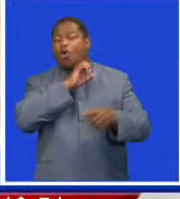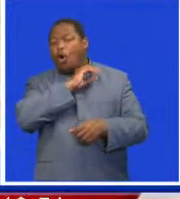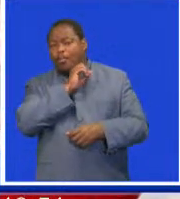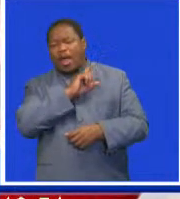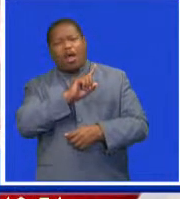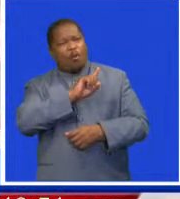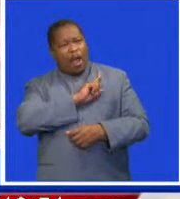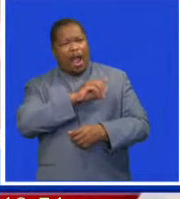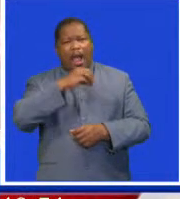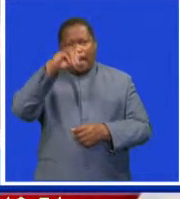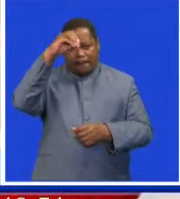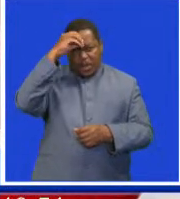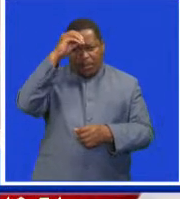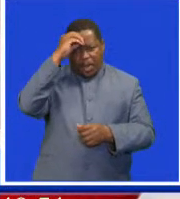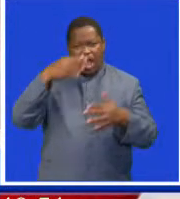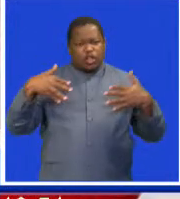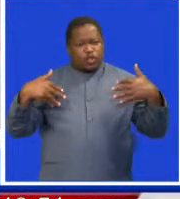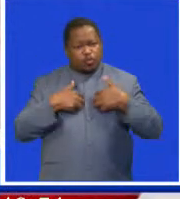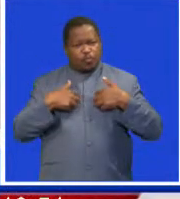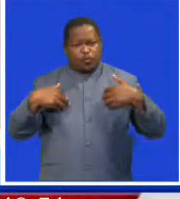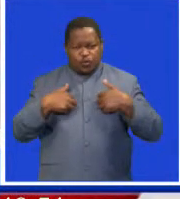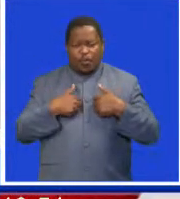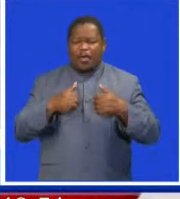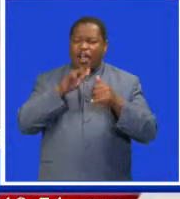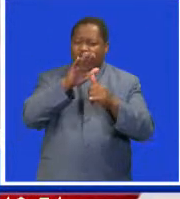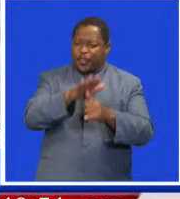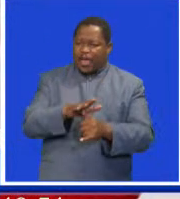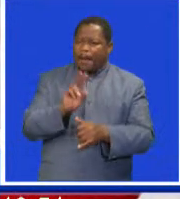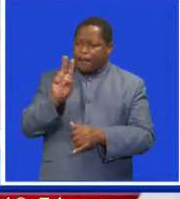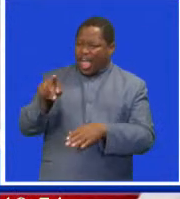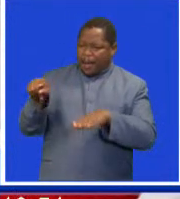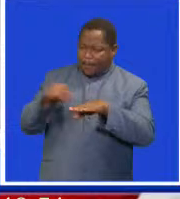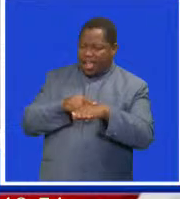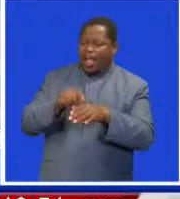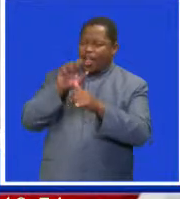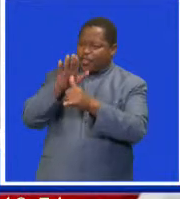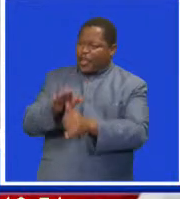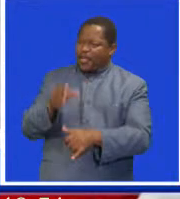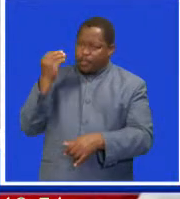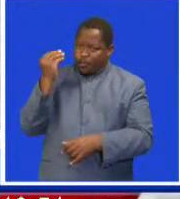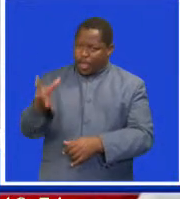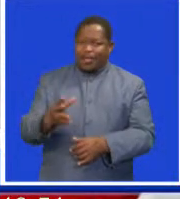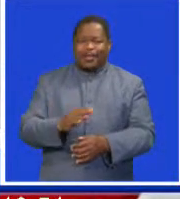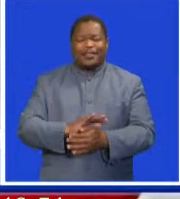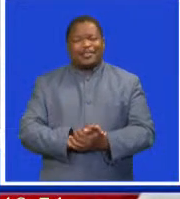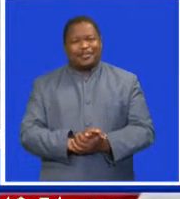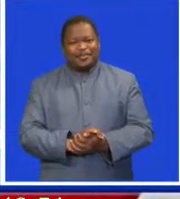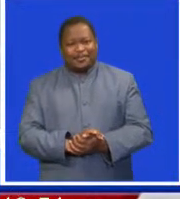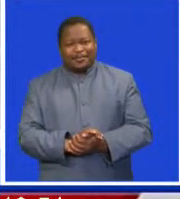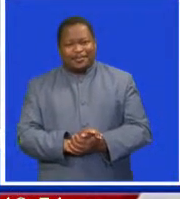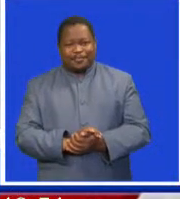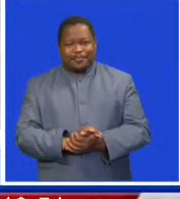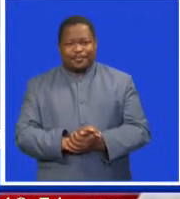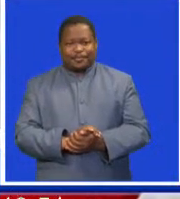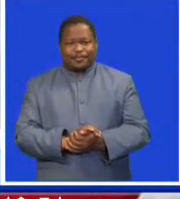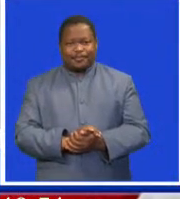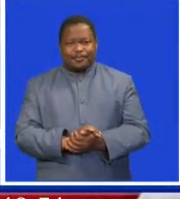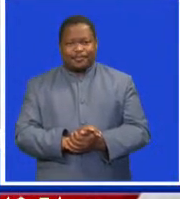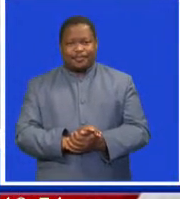nekubandlululwa ngelibala. Etinzabeni teSwatini TV kubika samukesiwe khoza kanti itfombeti itfolakale ka-France 24 DW kanye